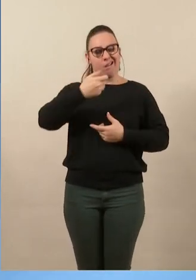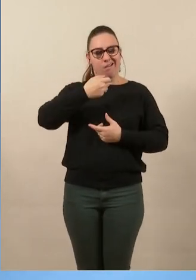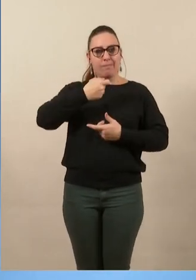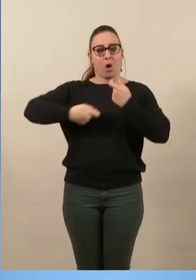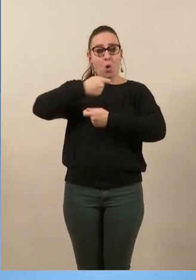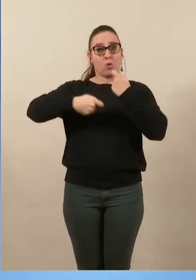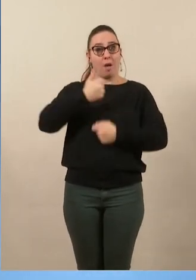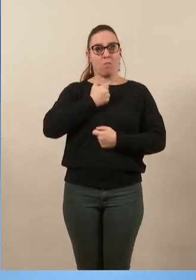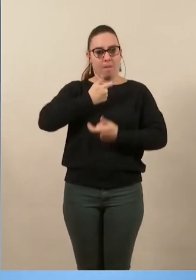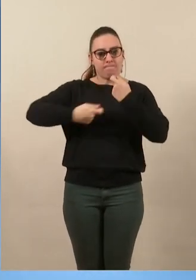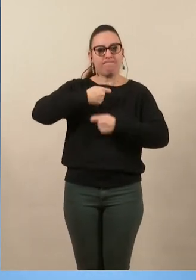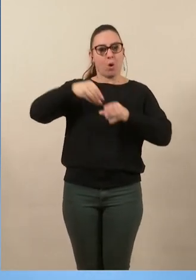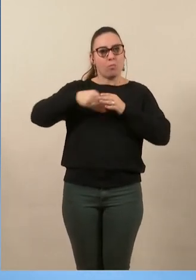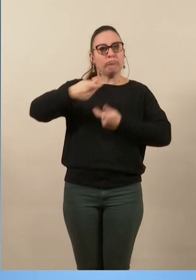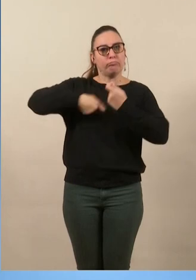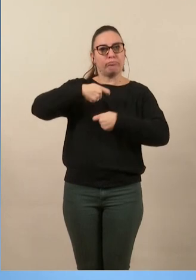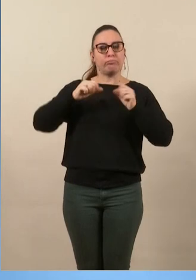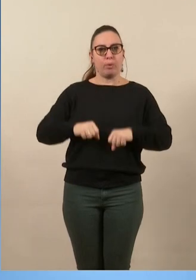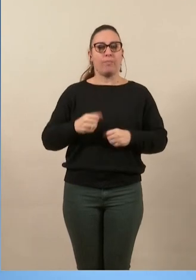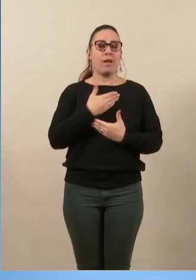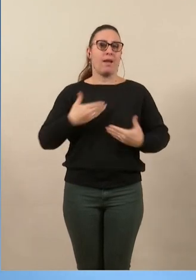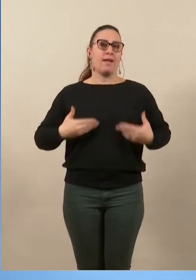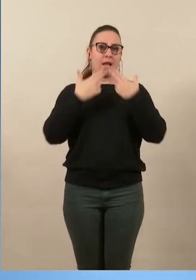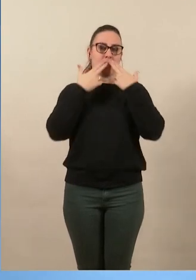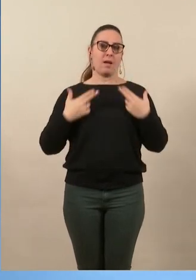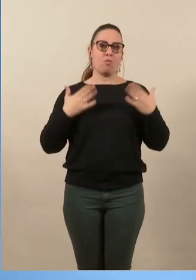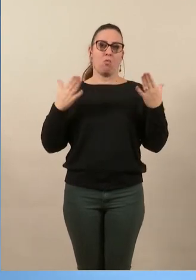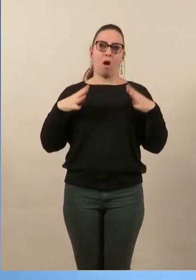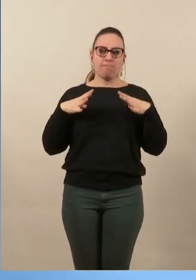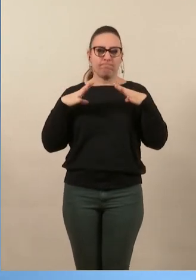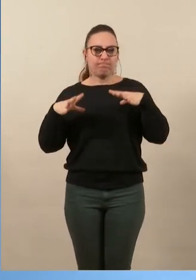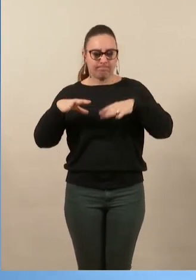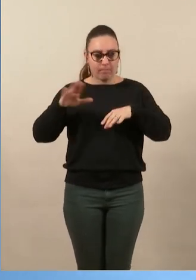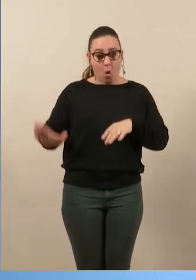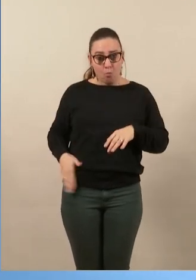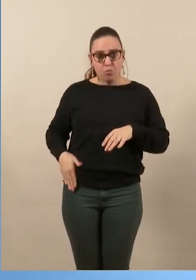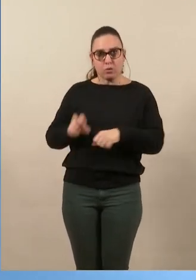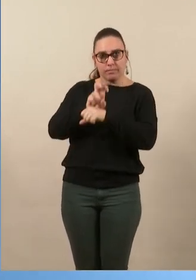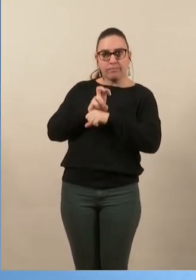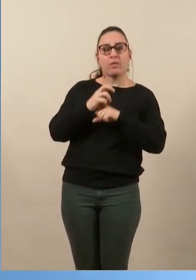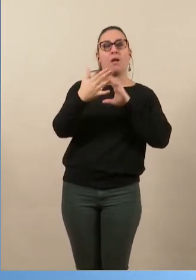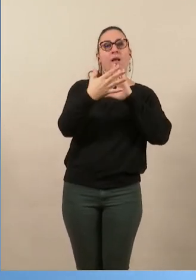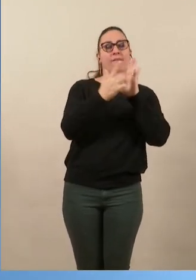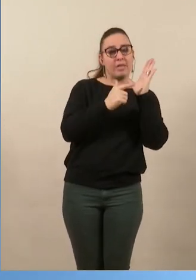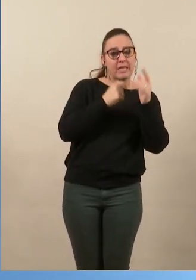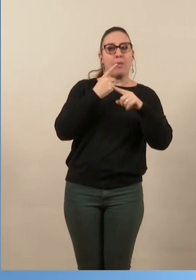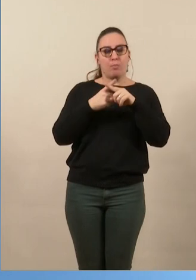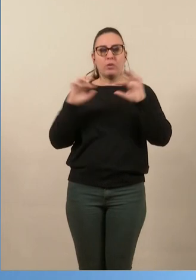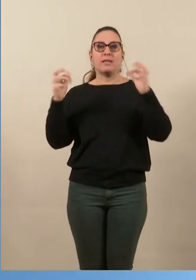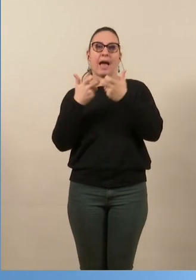collectivités locales et un dernier tabou celui de la mobilisation des ressources propres notamment fiscal et tarifaire des